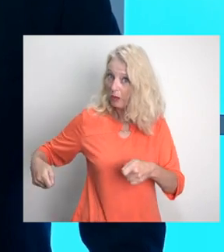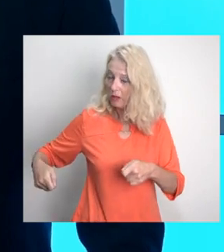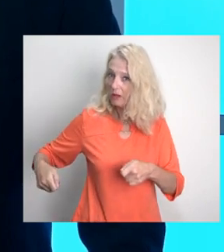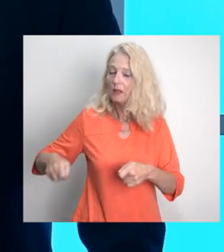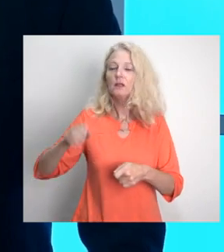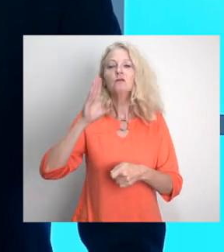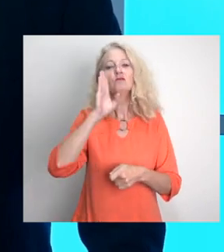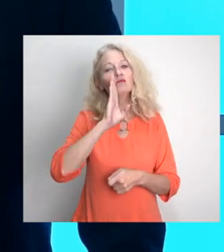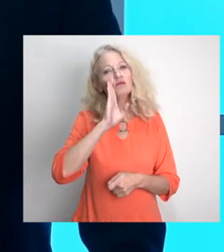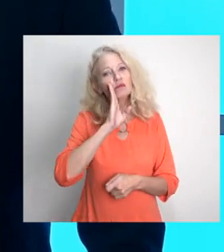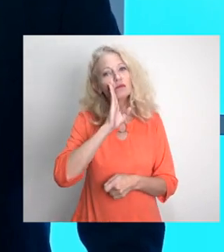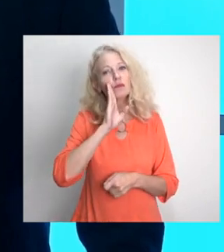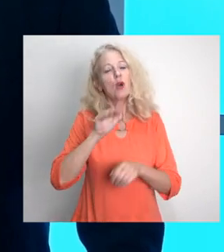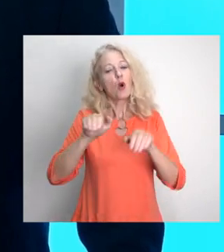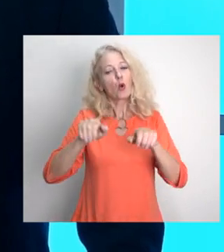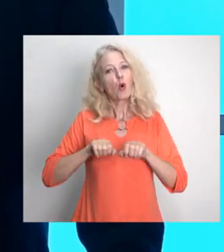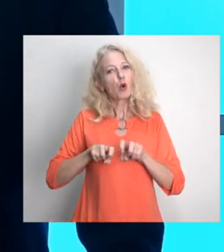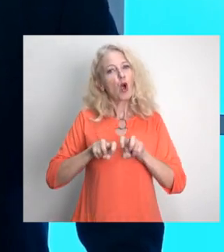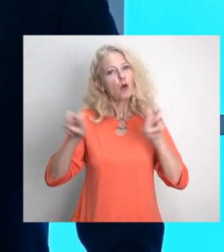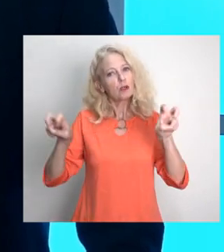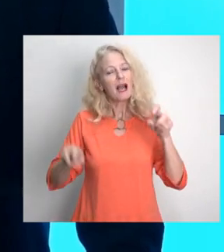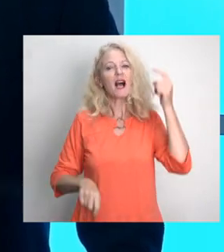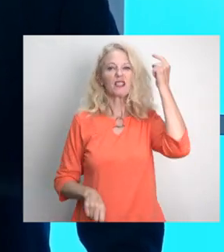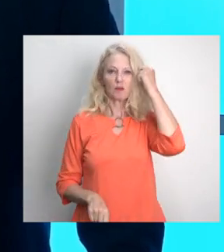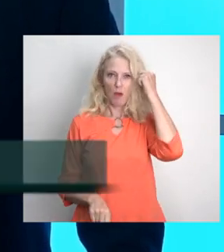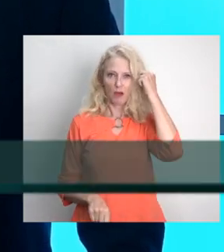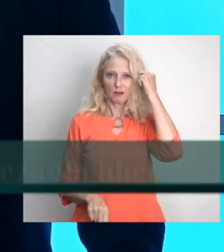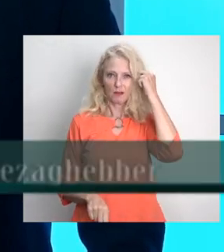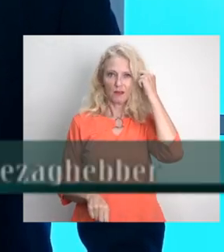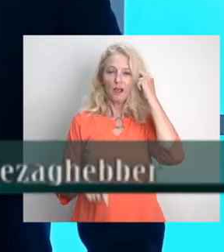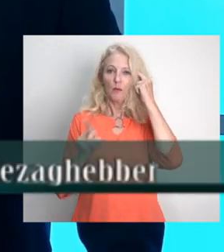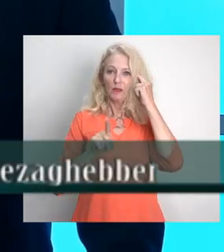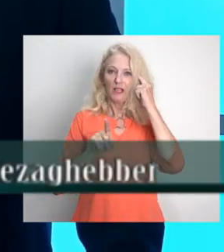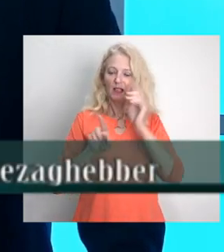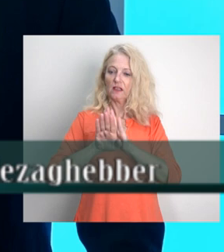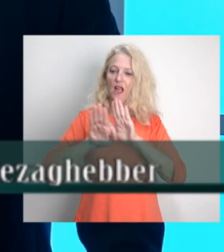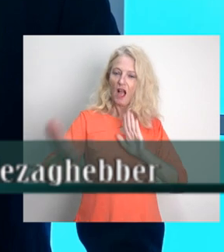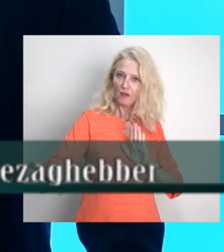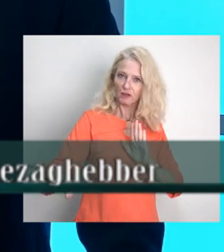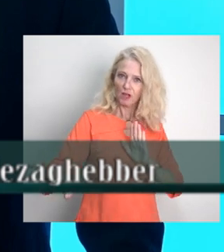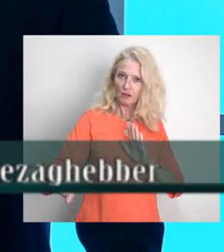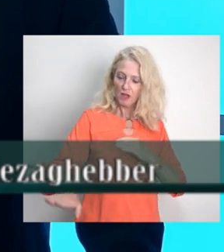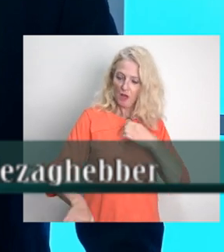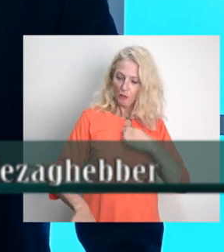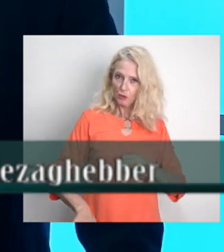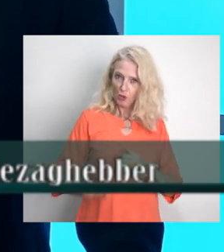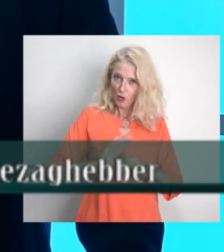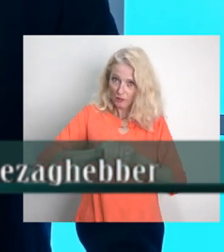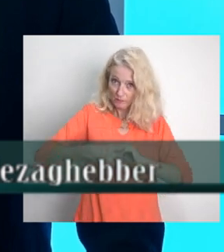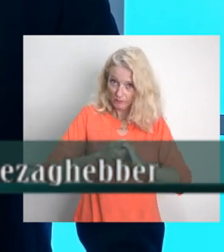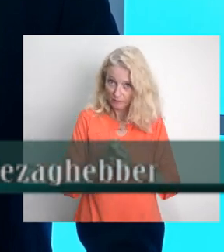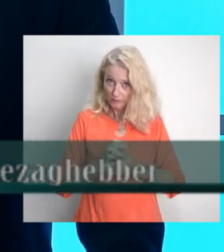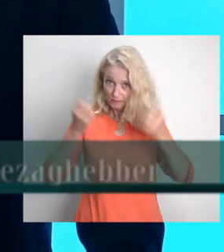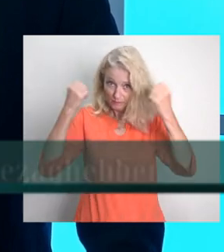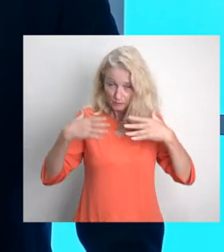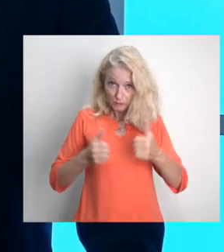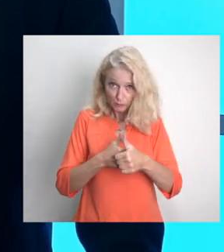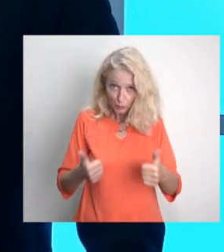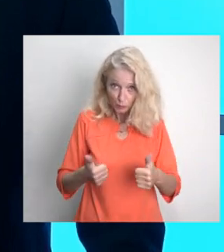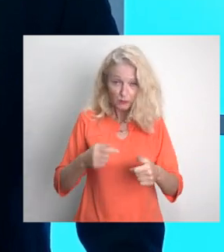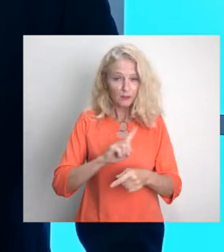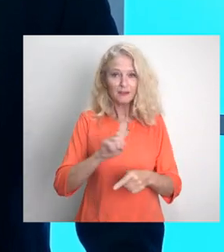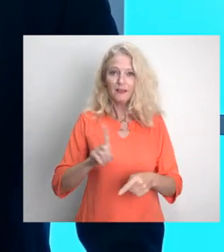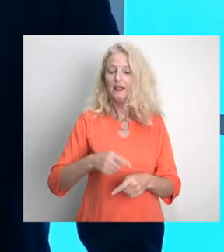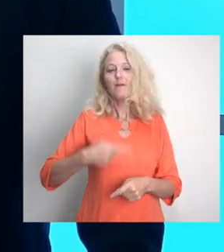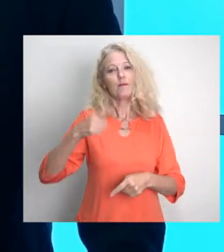Dat wil zeggen dat wij ons houden aan de regels van de sociale afstand, persoonlijke hygiëne en niet meer dan 50 personen tegelijk op een